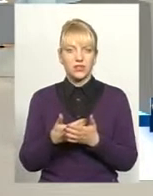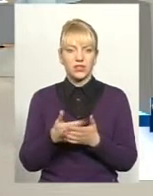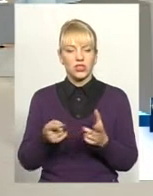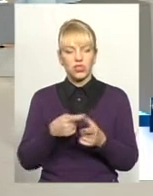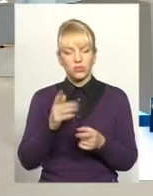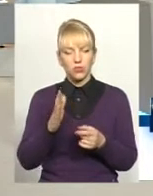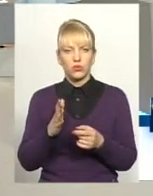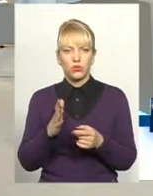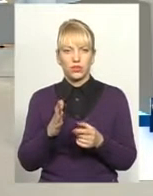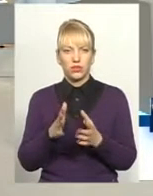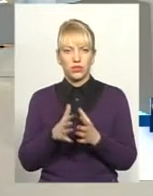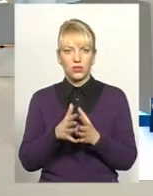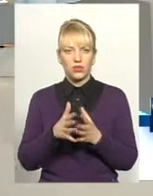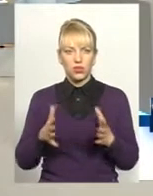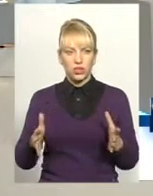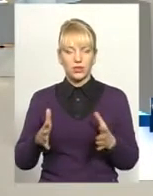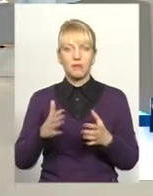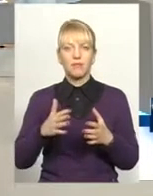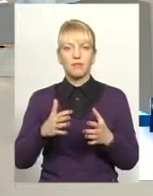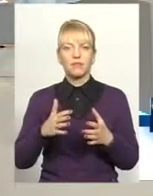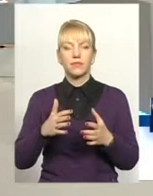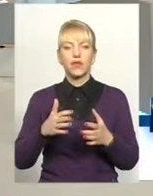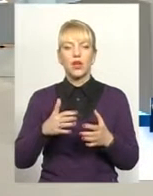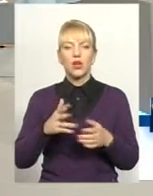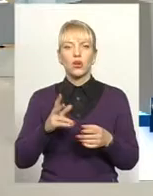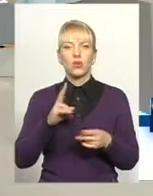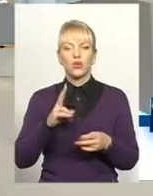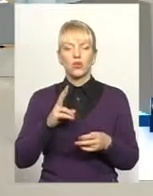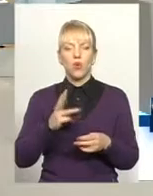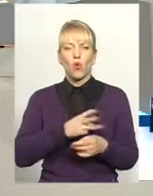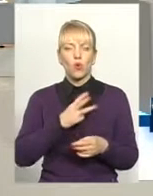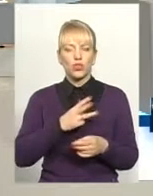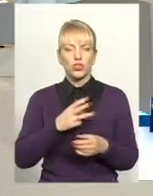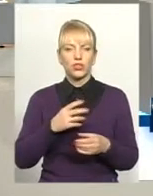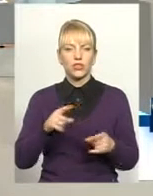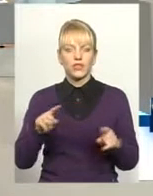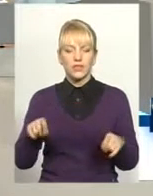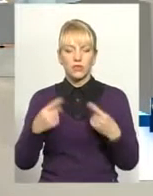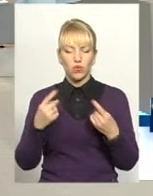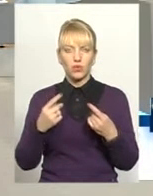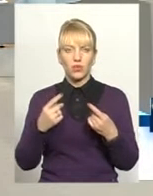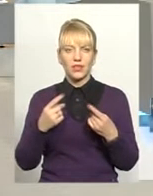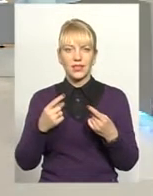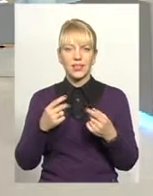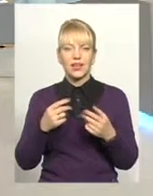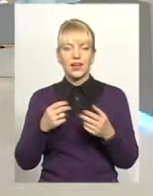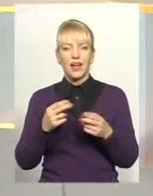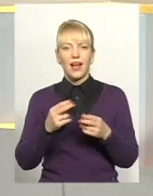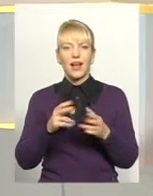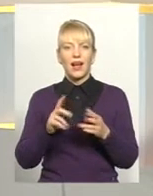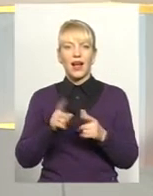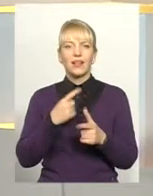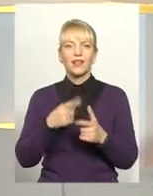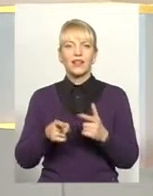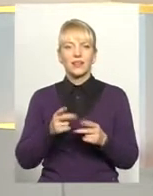розшириться коло, чи буде більше людей охочих створювати і встановлювати ті ж такі станції альтернативні